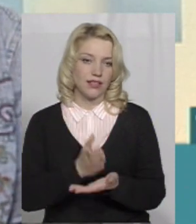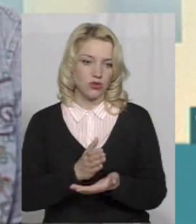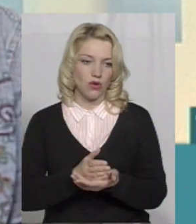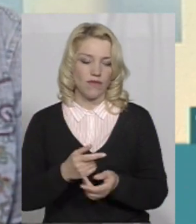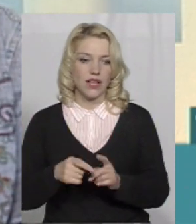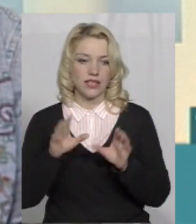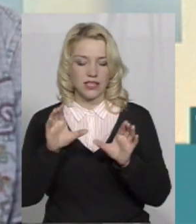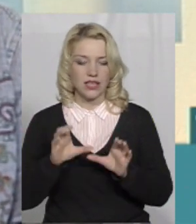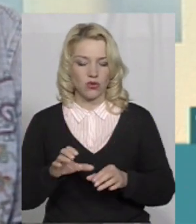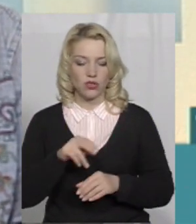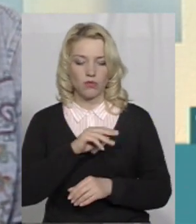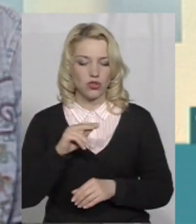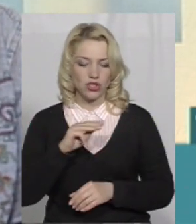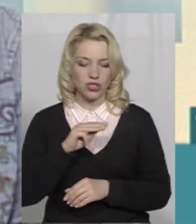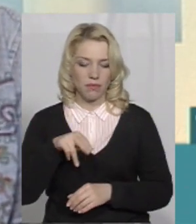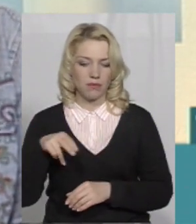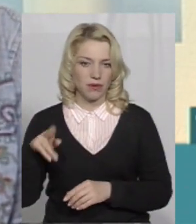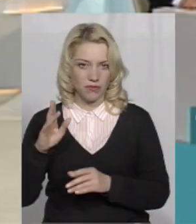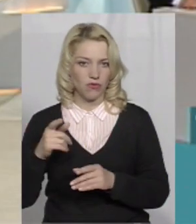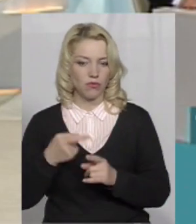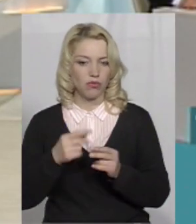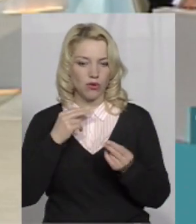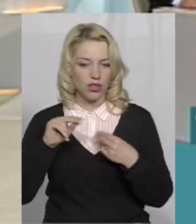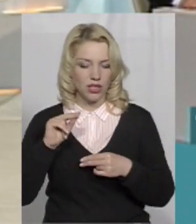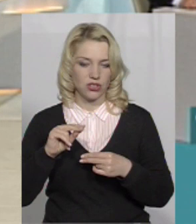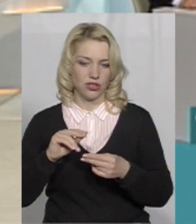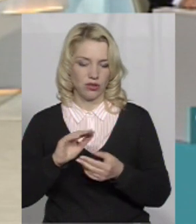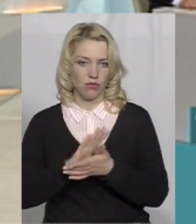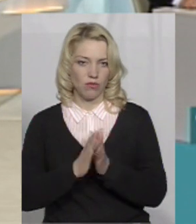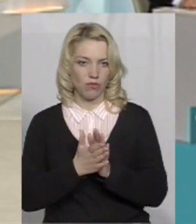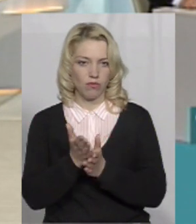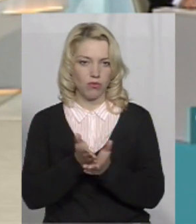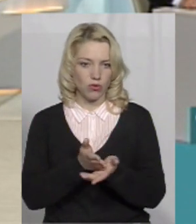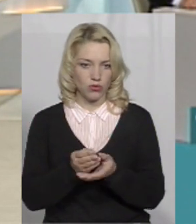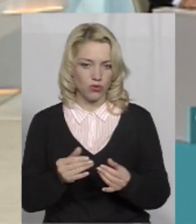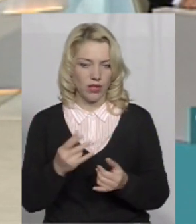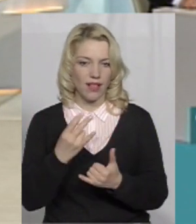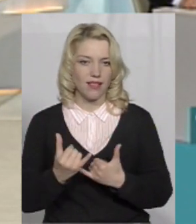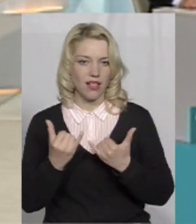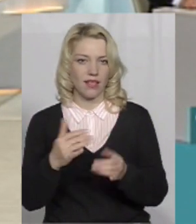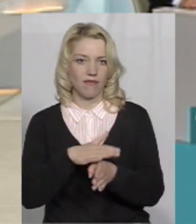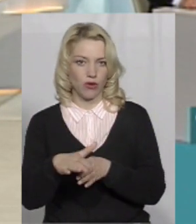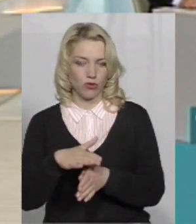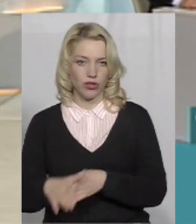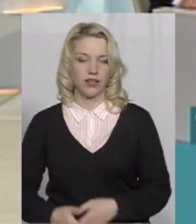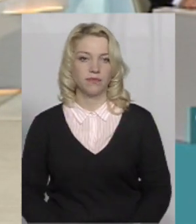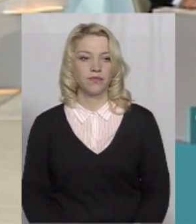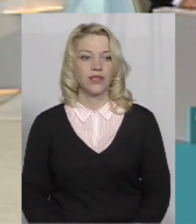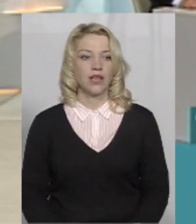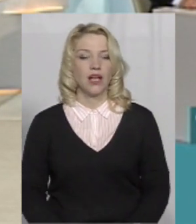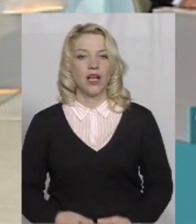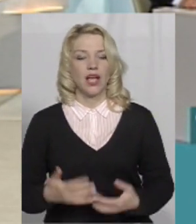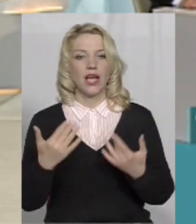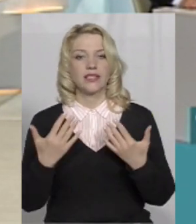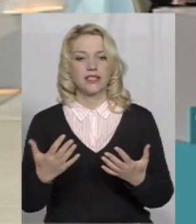про ЖКП навпаки покращує становище на ринку житлово-комунальних послуг для ОСББ. Дякую. А скільки ОСББ